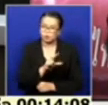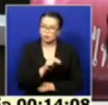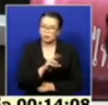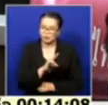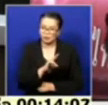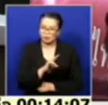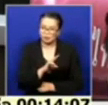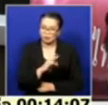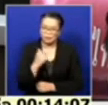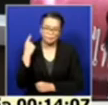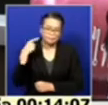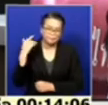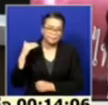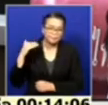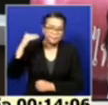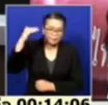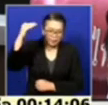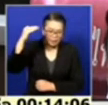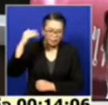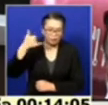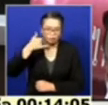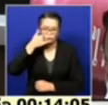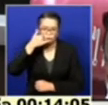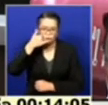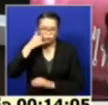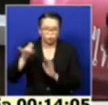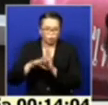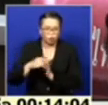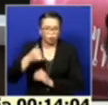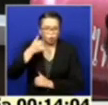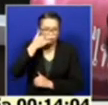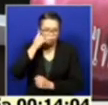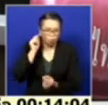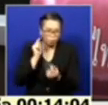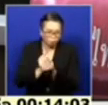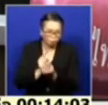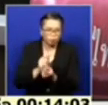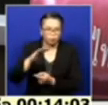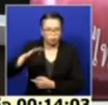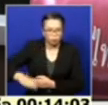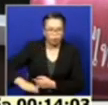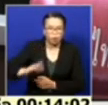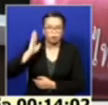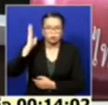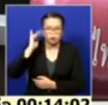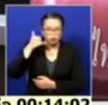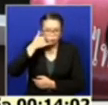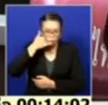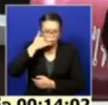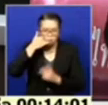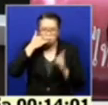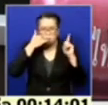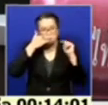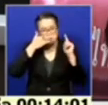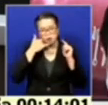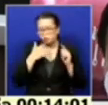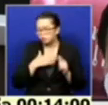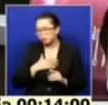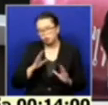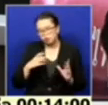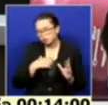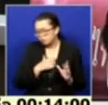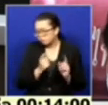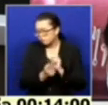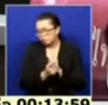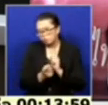จกรรมทำเรื่องสังคมทำเรื่องส.ส.ส.อายุก็ไม่มากช่วงที่ห